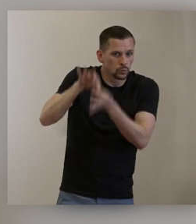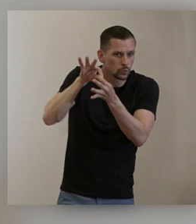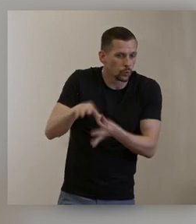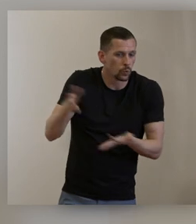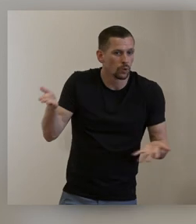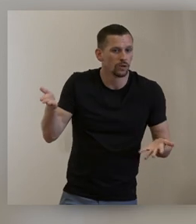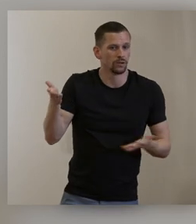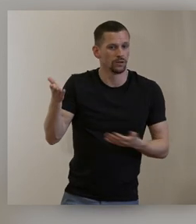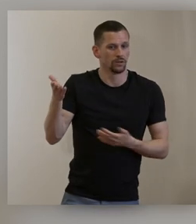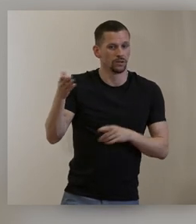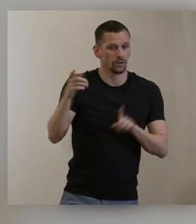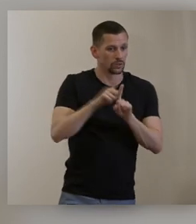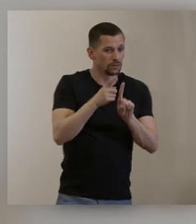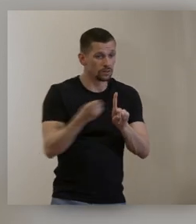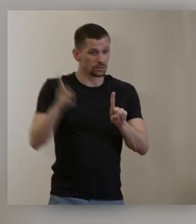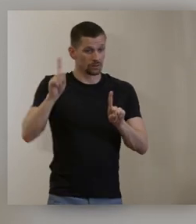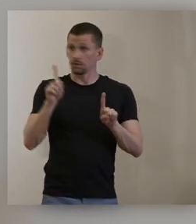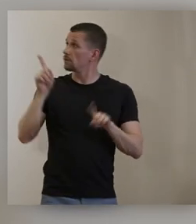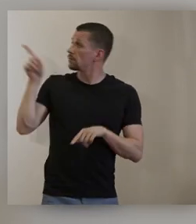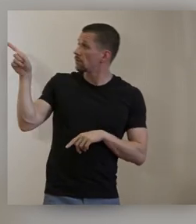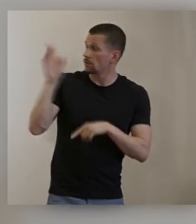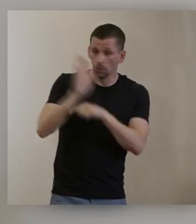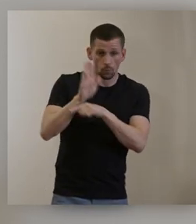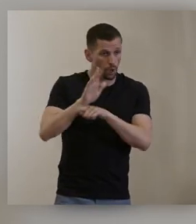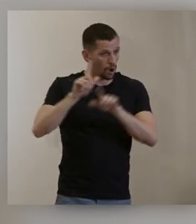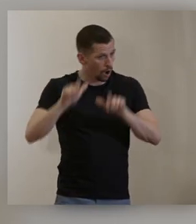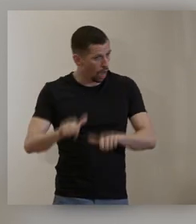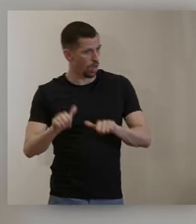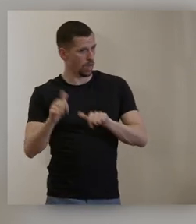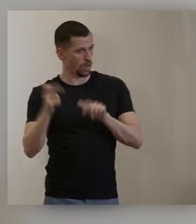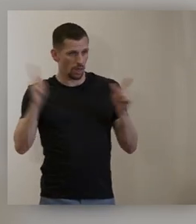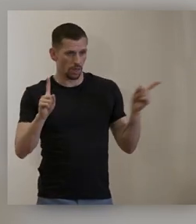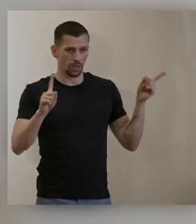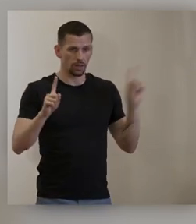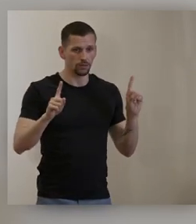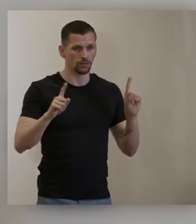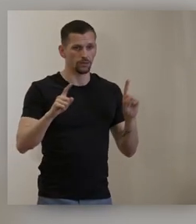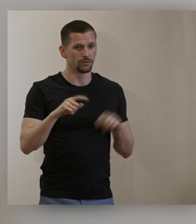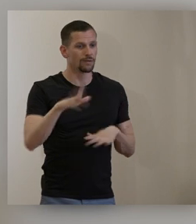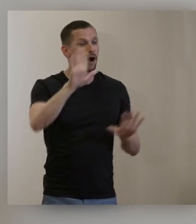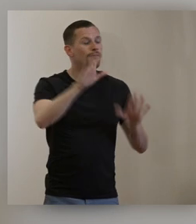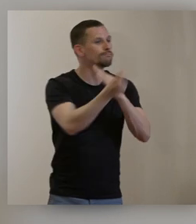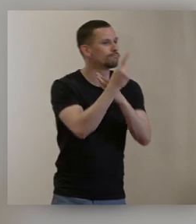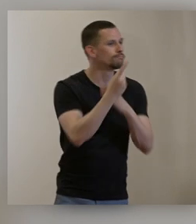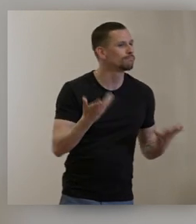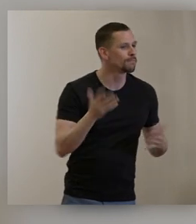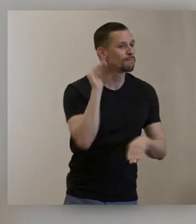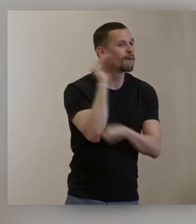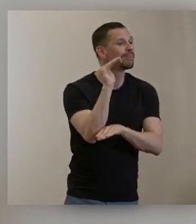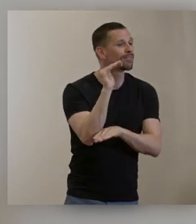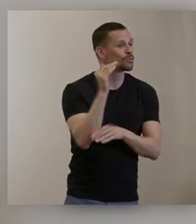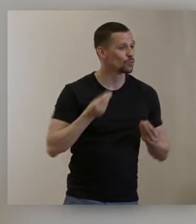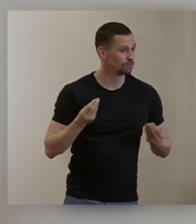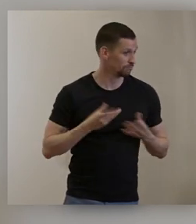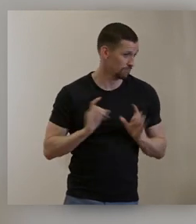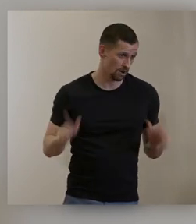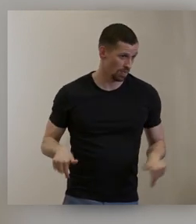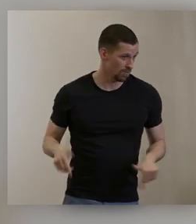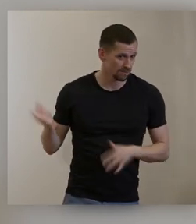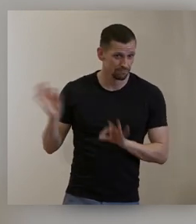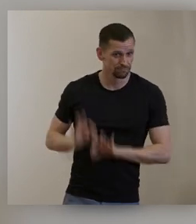couleur. Le témoin est un homme de couleur. L'absence du maître est manifeste. On n'a pas besoin de son consentement pour le